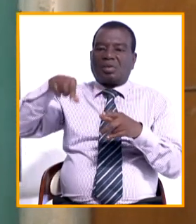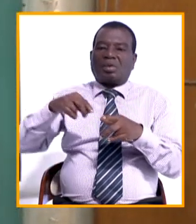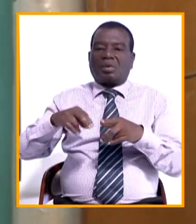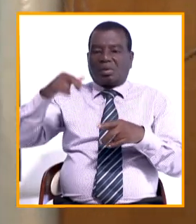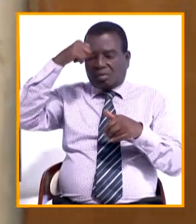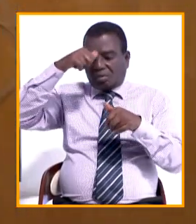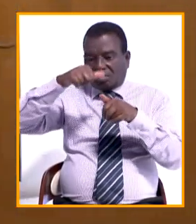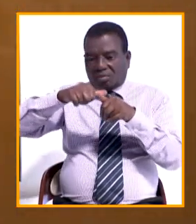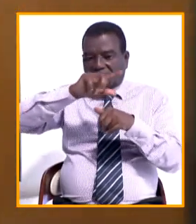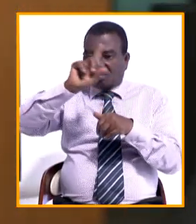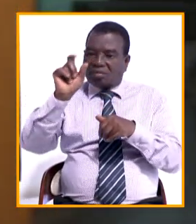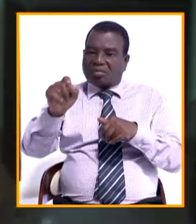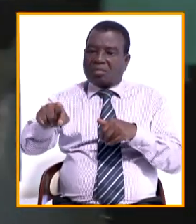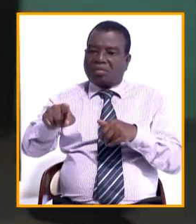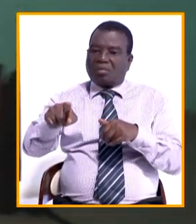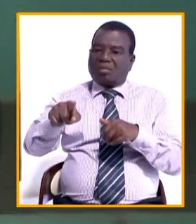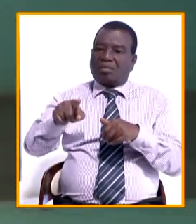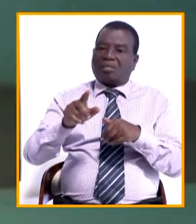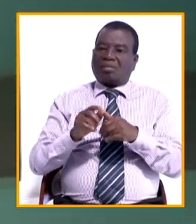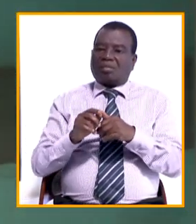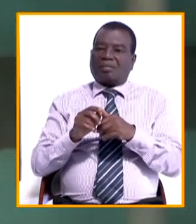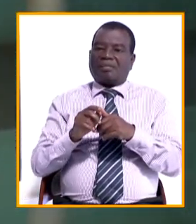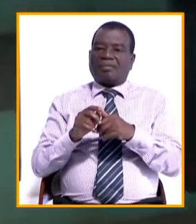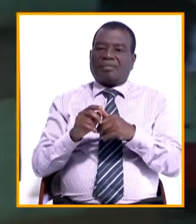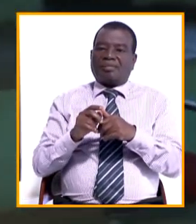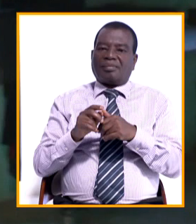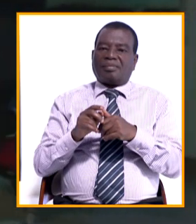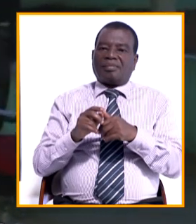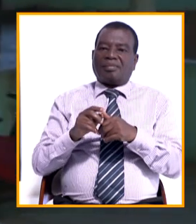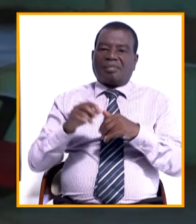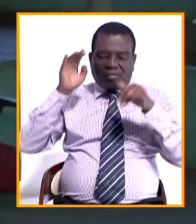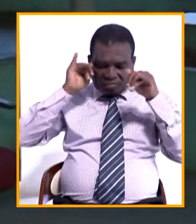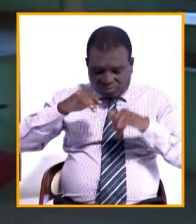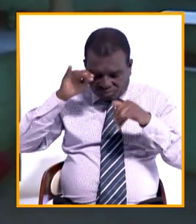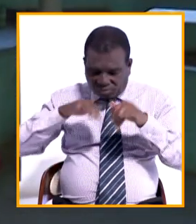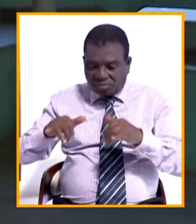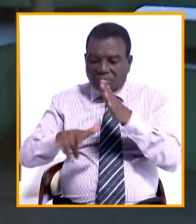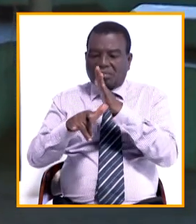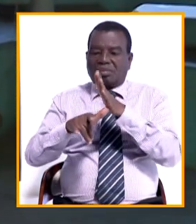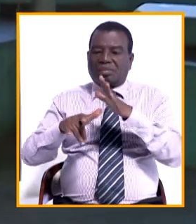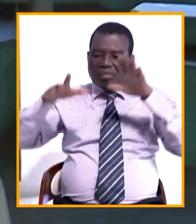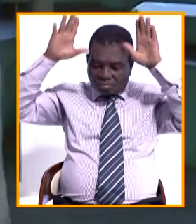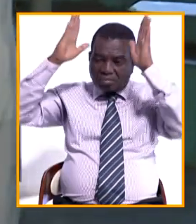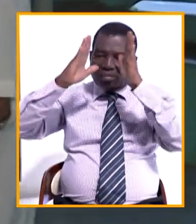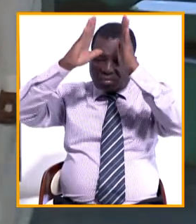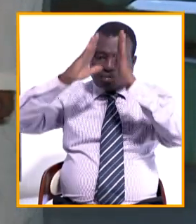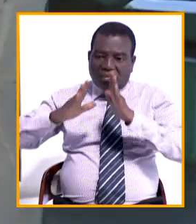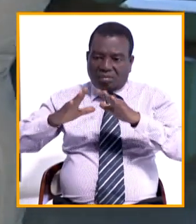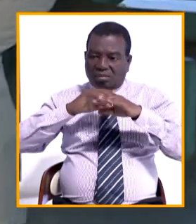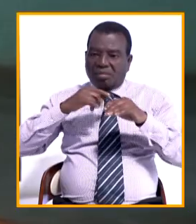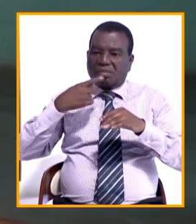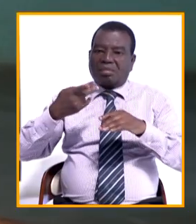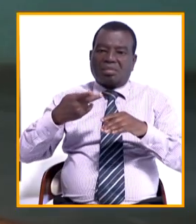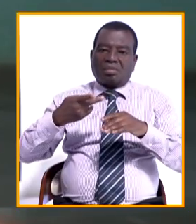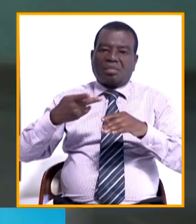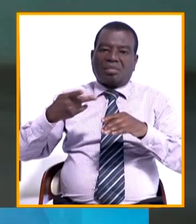au caractère obligatoire ou non de cette commémoration? L'imam adjoint de la mosquée Al-Hikman du plateau se